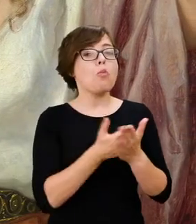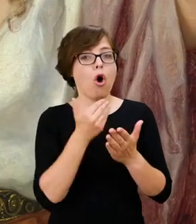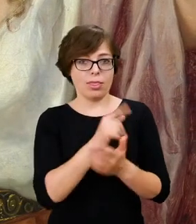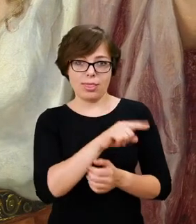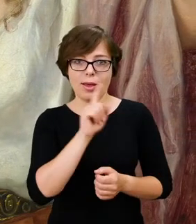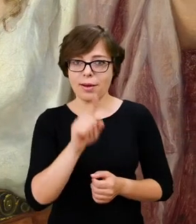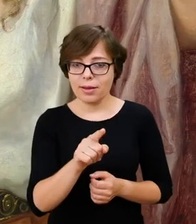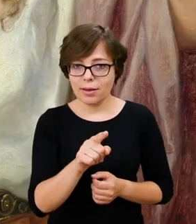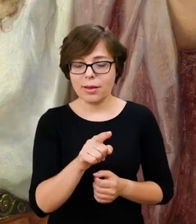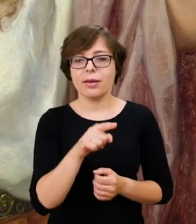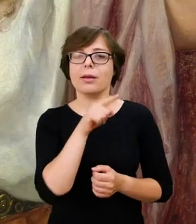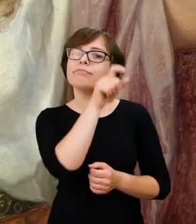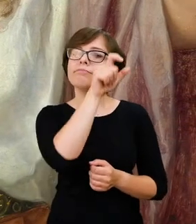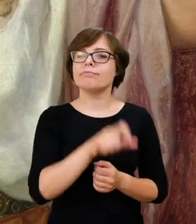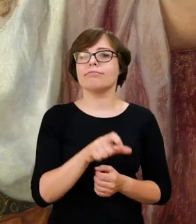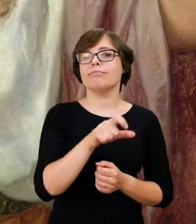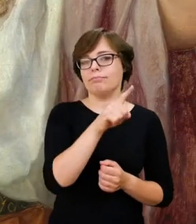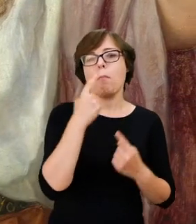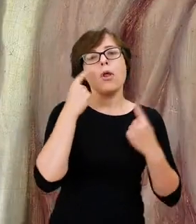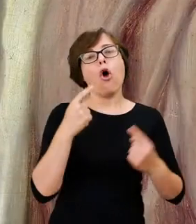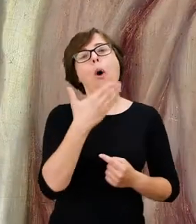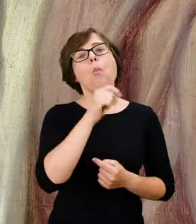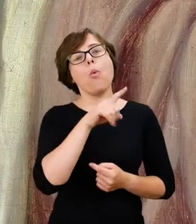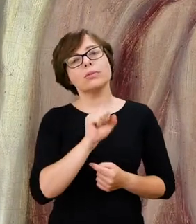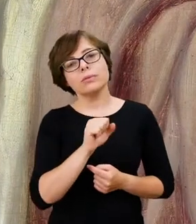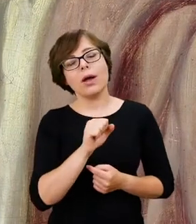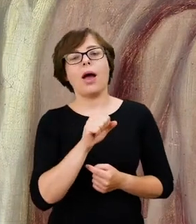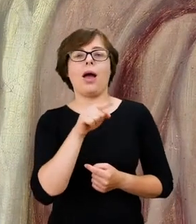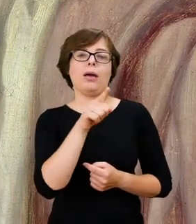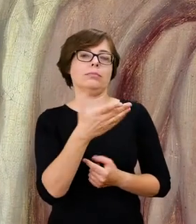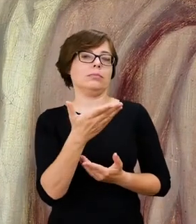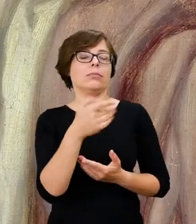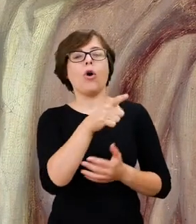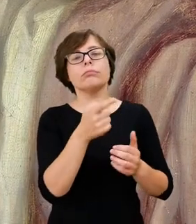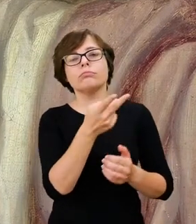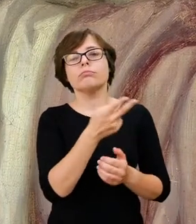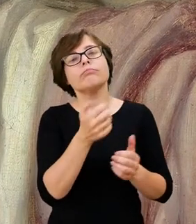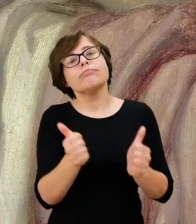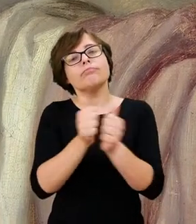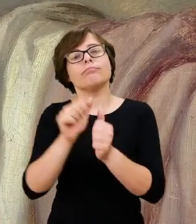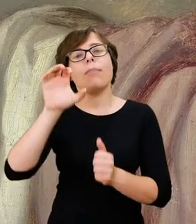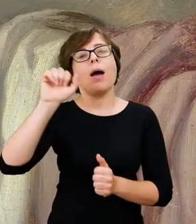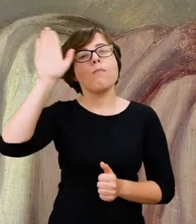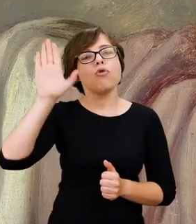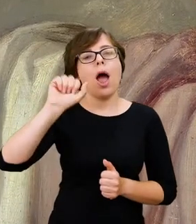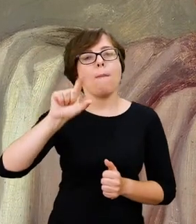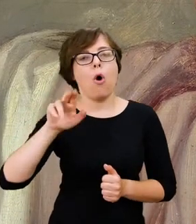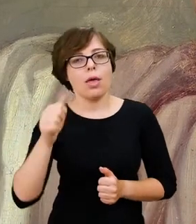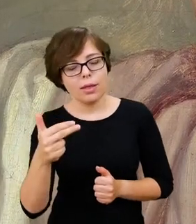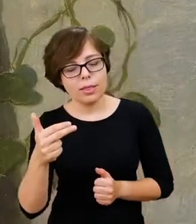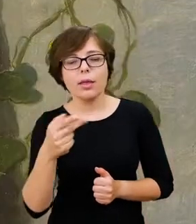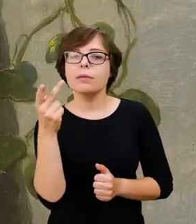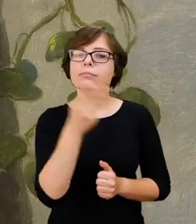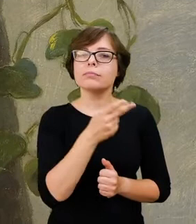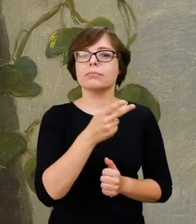Kaufmann, mitologiczne muzy, towarzyszki Apollina, przedstawione